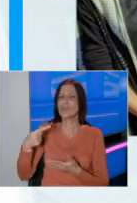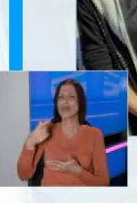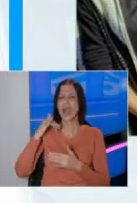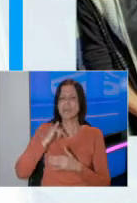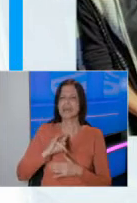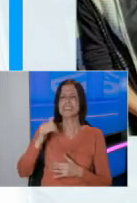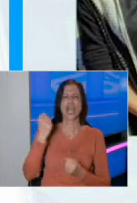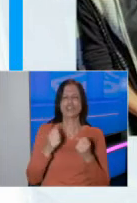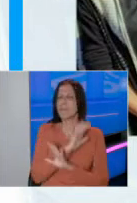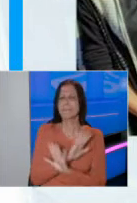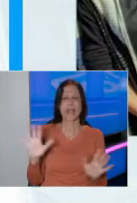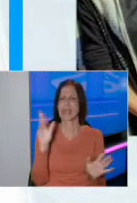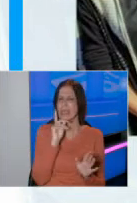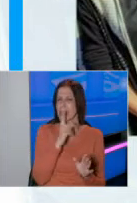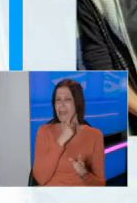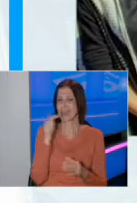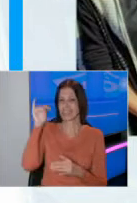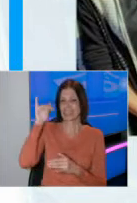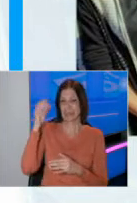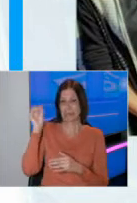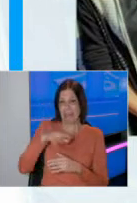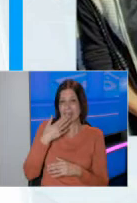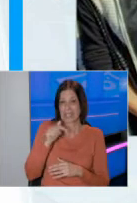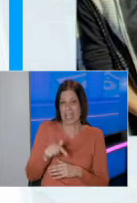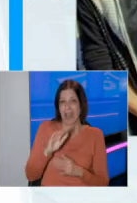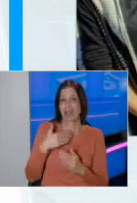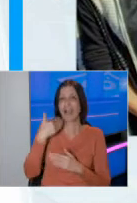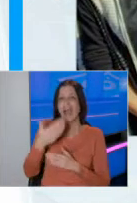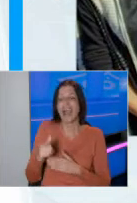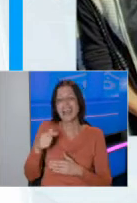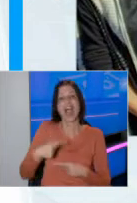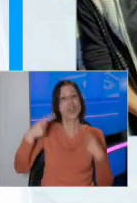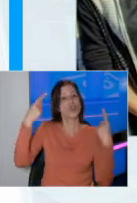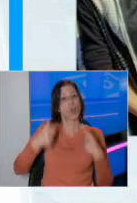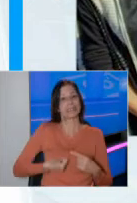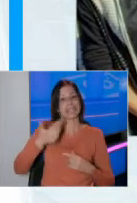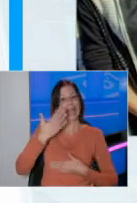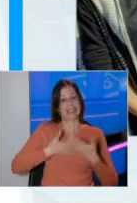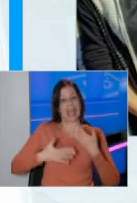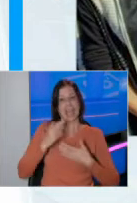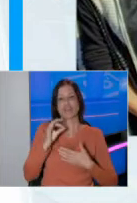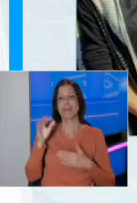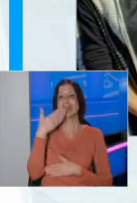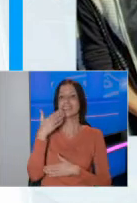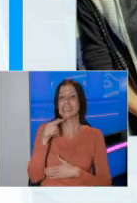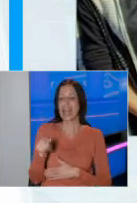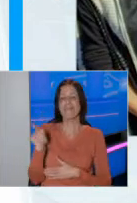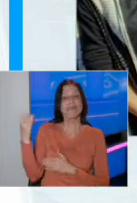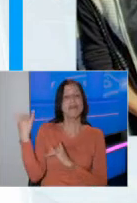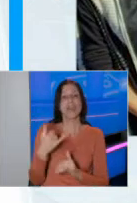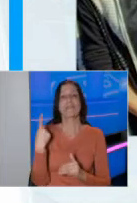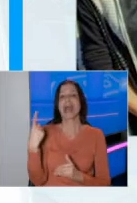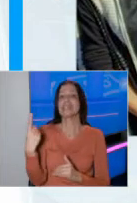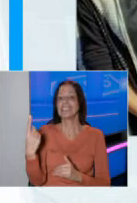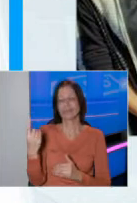קשה ובלי אימא, שהגיעה לארץ רק אחרי, היא היום שרת העלייה והקליטה של מדינת ישראל, ומביאה בעצמה